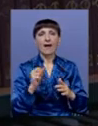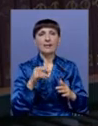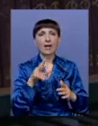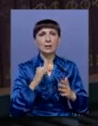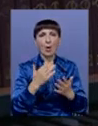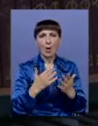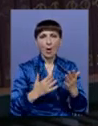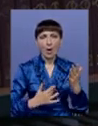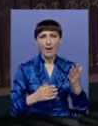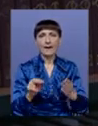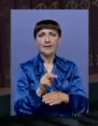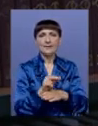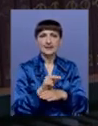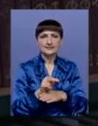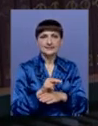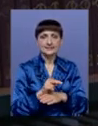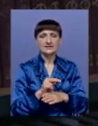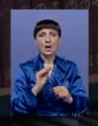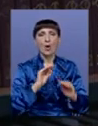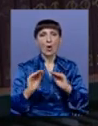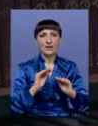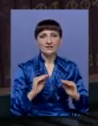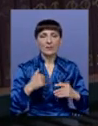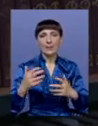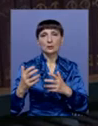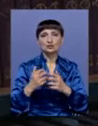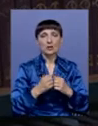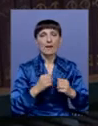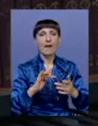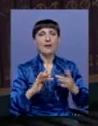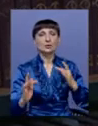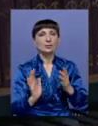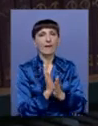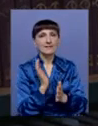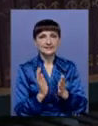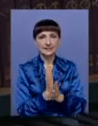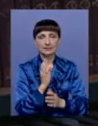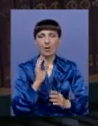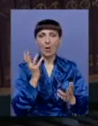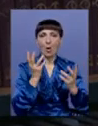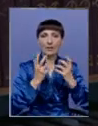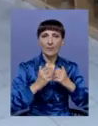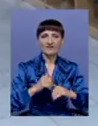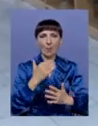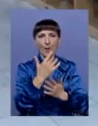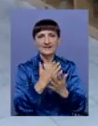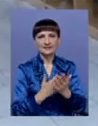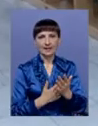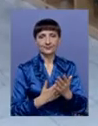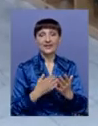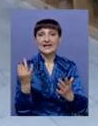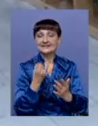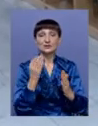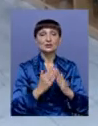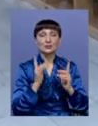редактировать. Через модуль комплектования мы получали электронные газеты, также их обрабатывали и вели базу данных. Любопытно, что